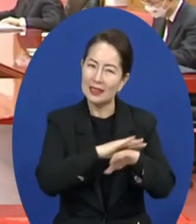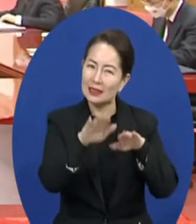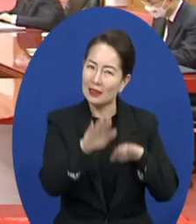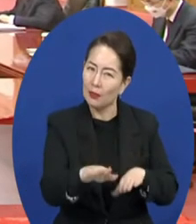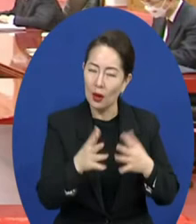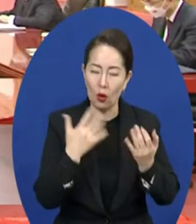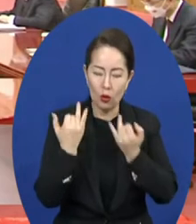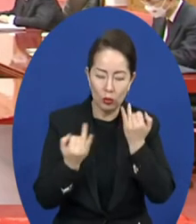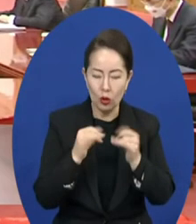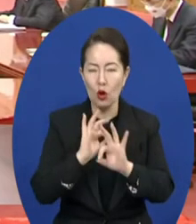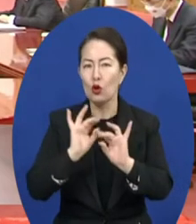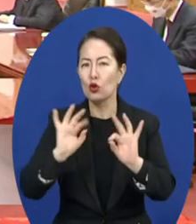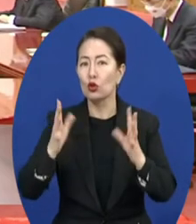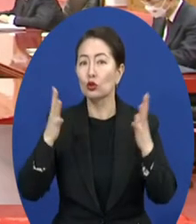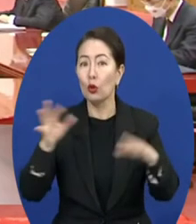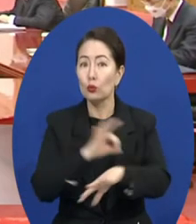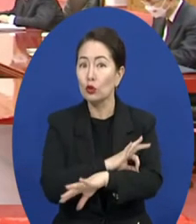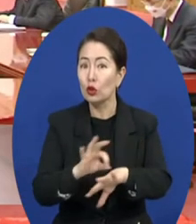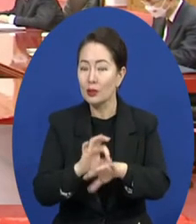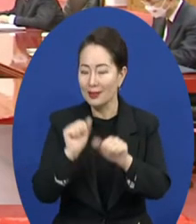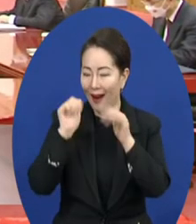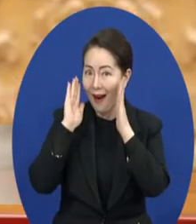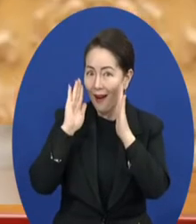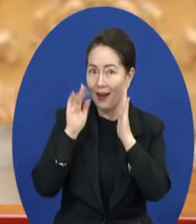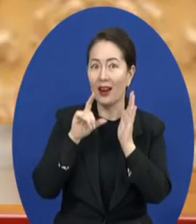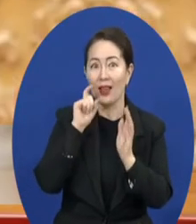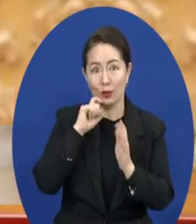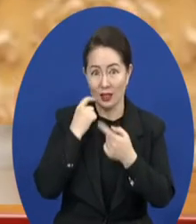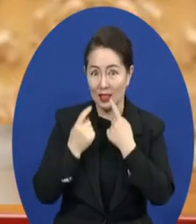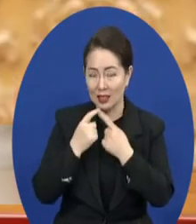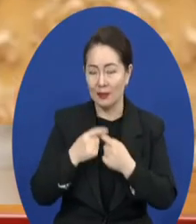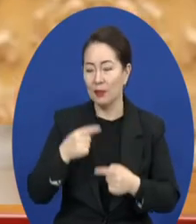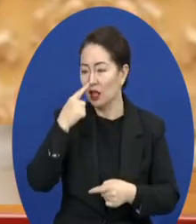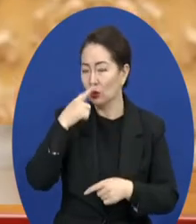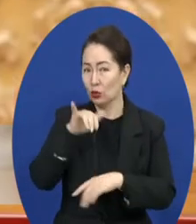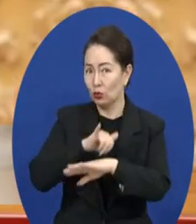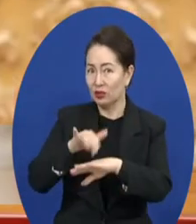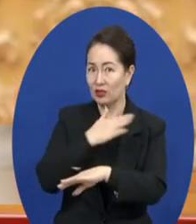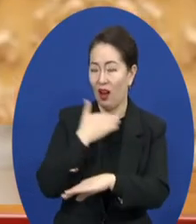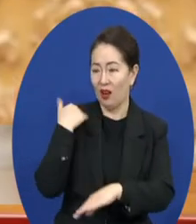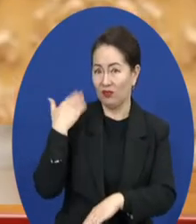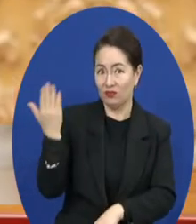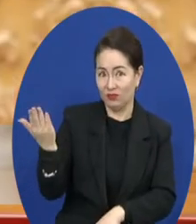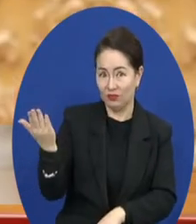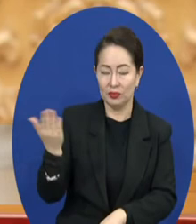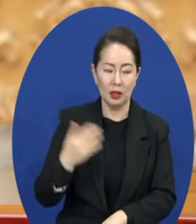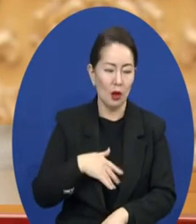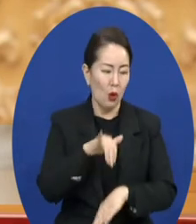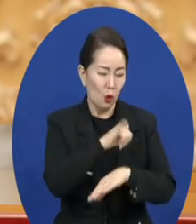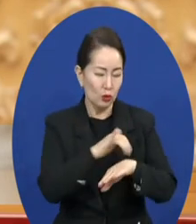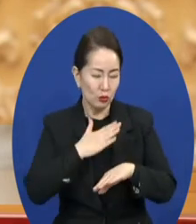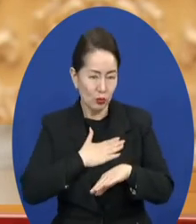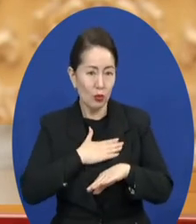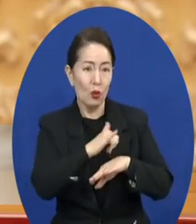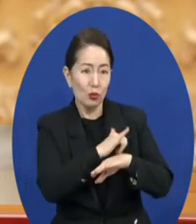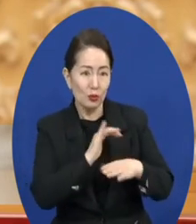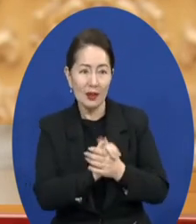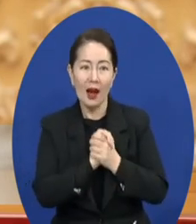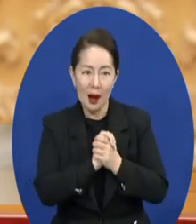зэрэг томоохон төслүүдэд онцгойлон гарал хандуулахыг хүссэн байна. Бүгдайрамт Хятад улсын дарга Ши Жинпин хоёр улсын харилцааг